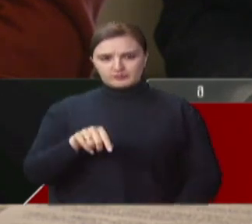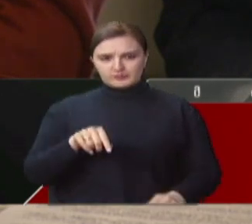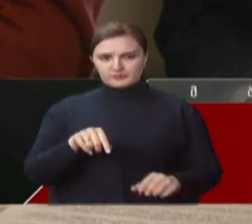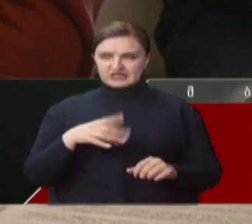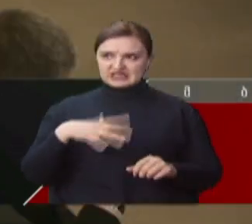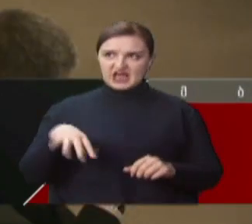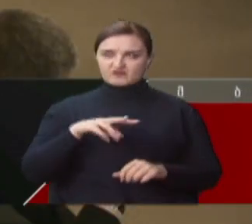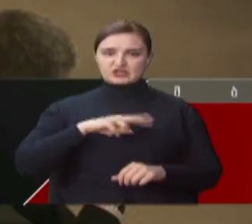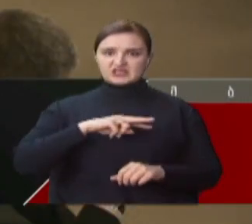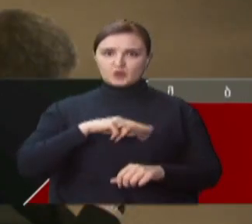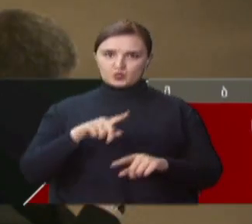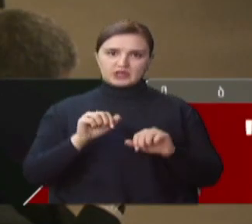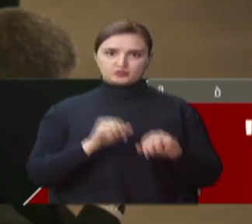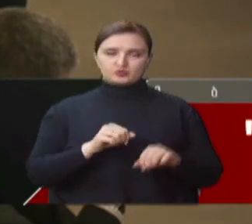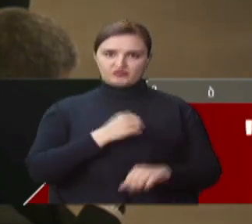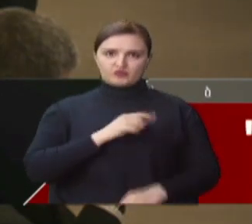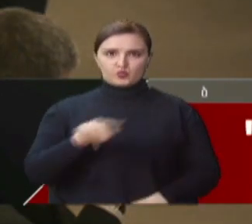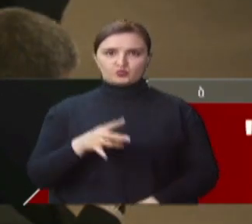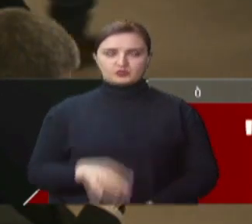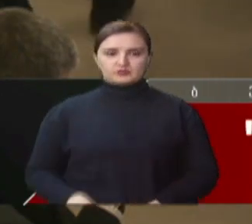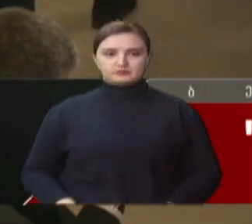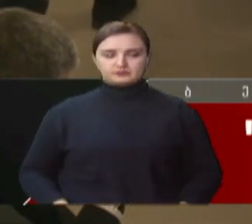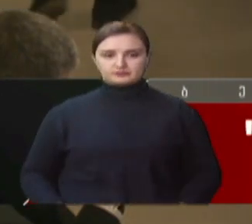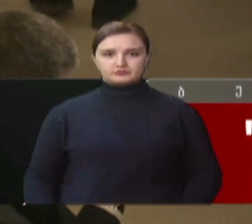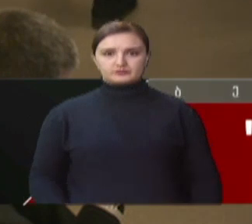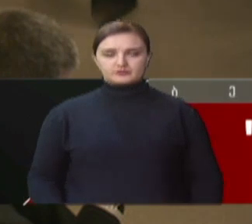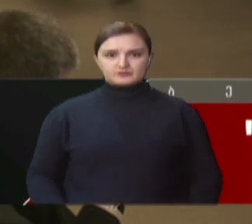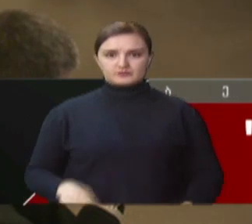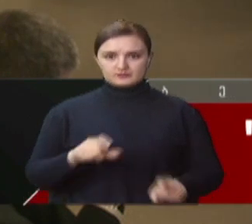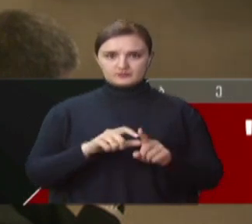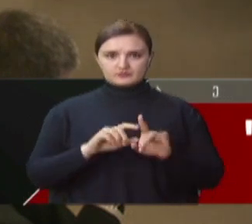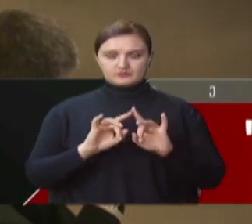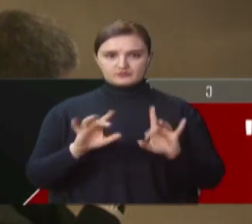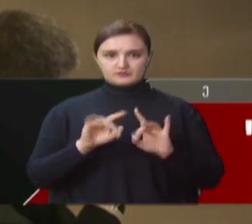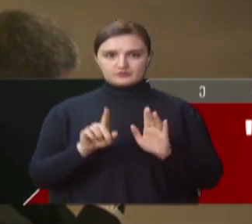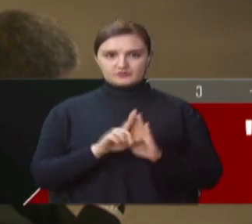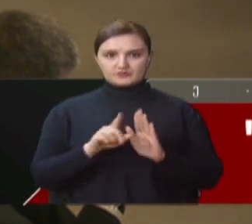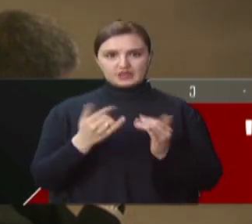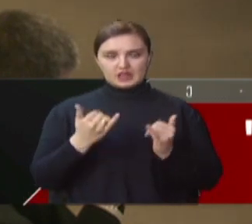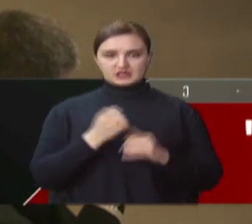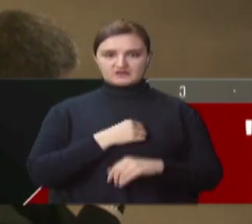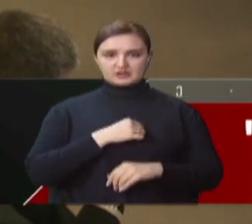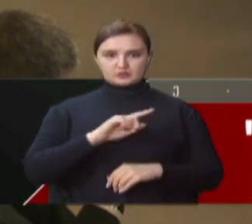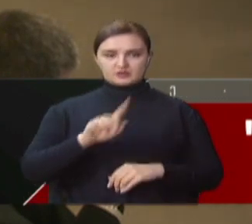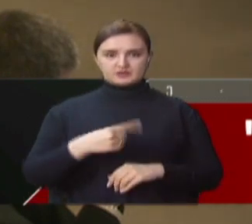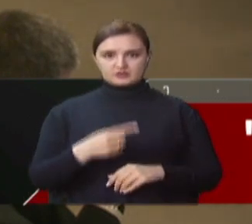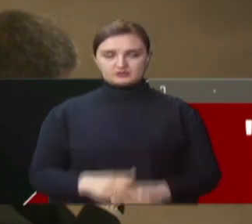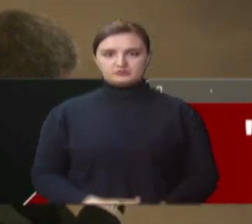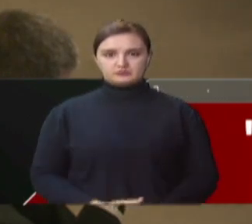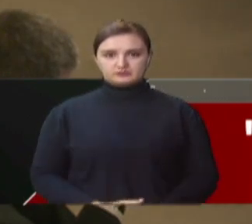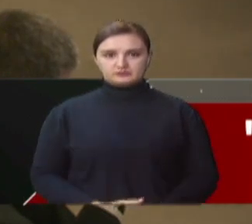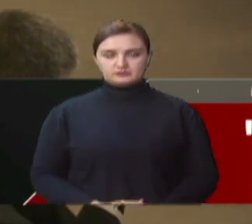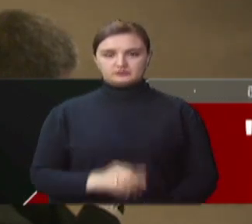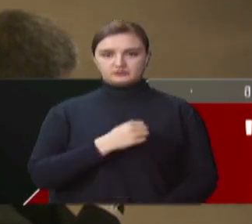პატრიოტიზმი და ქვეყნის დაცვა. Თქვენ ისე გააკეთეთ შესავალი, თითქოს ახლა შემოგვაქვს სავალდებულო სამსახური. Ეს სამსახური